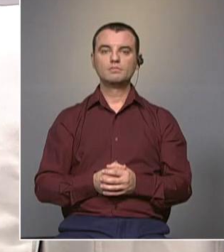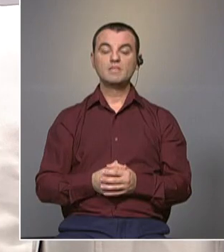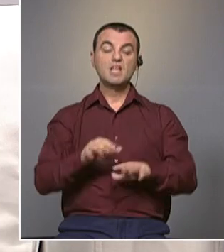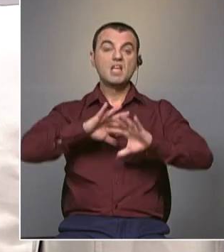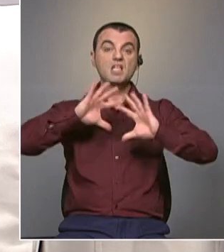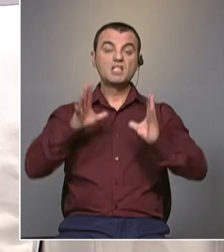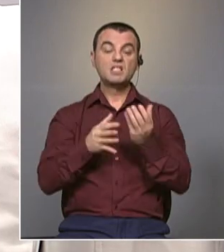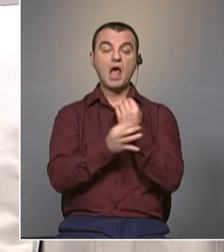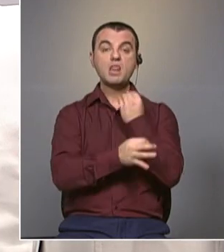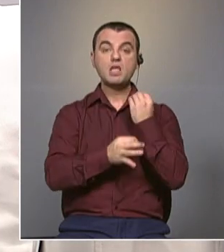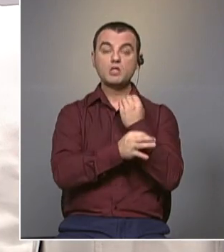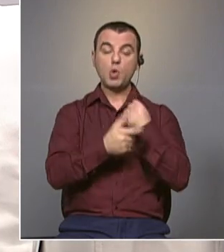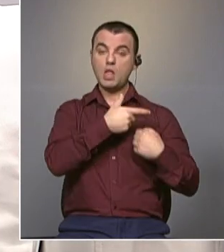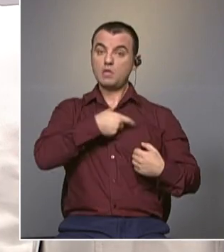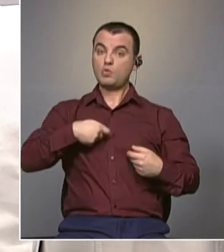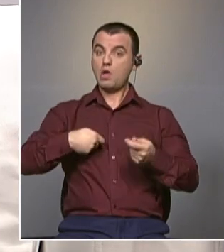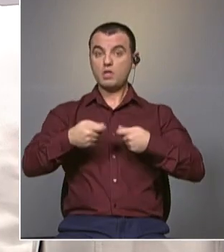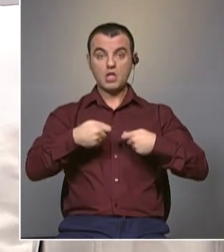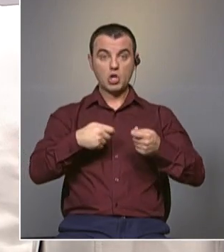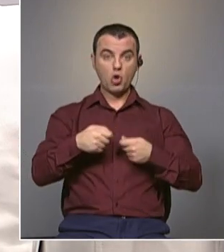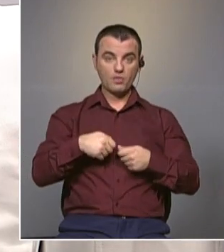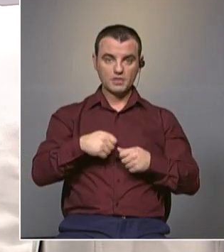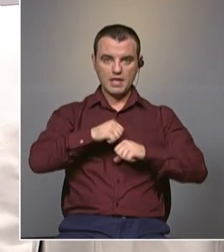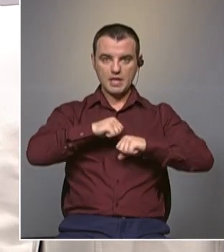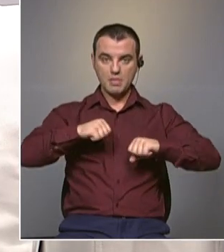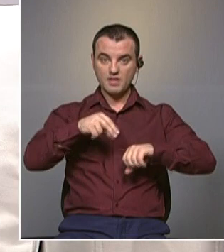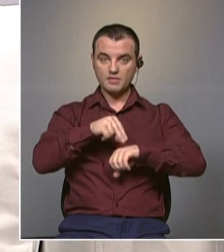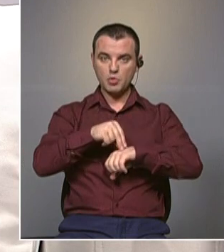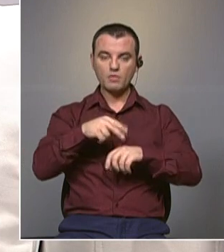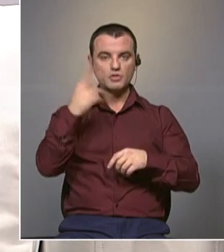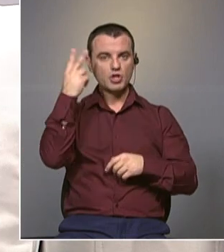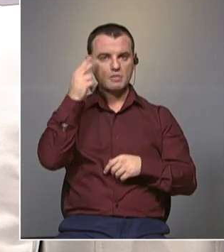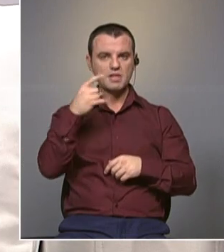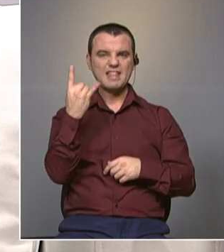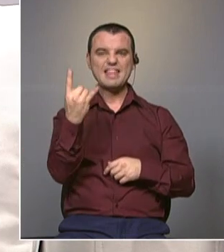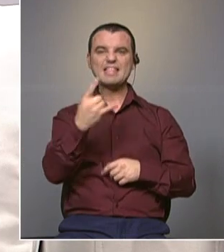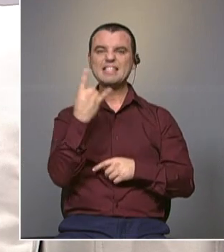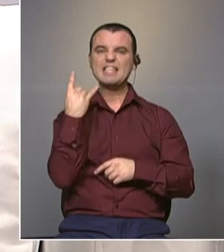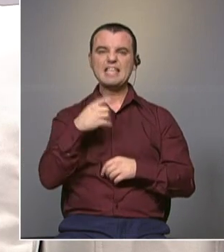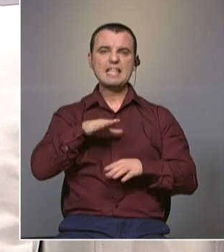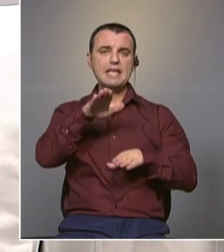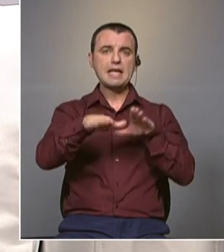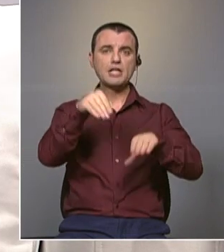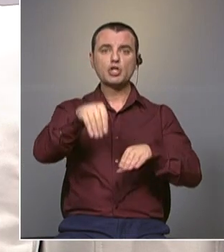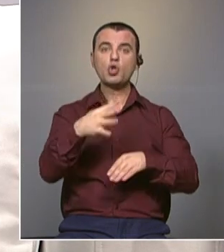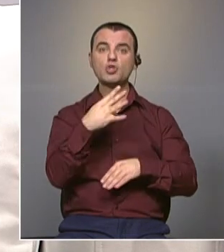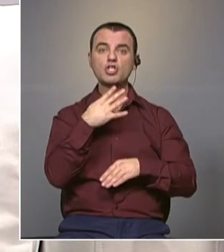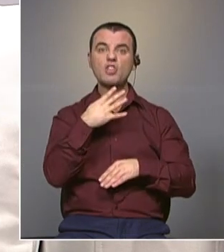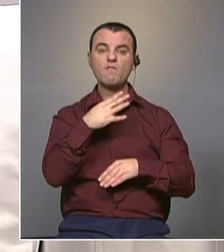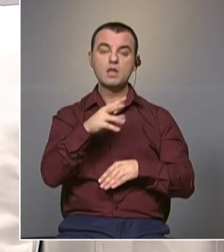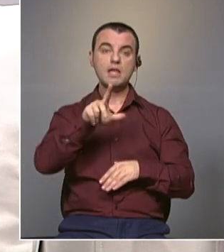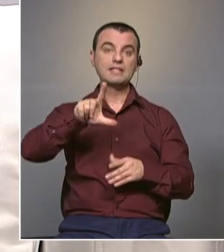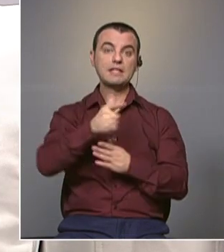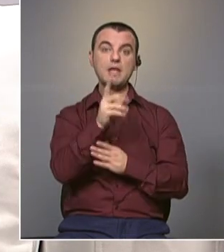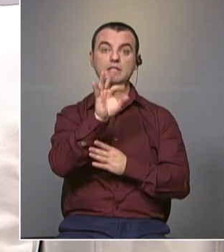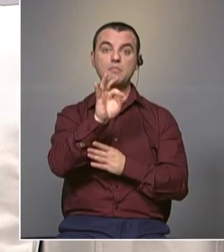Цялата история на Националната търговска гимназия в Пловдив ще разберете в 10 000 крачки този четвъртък от 17.50 по